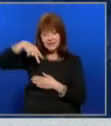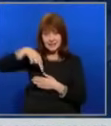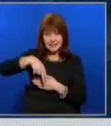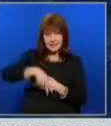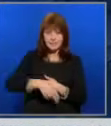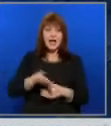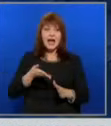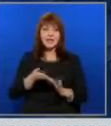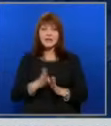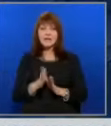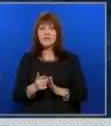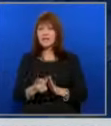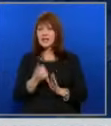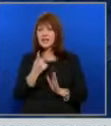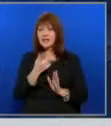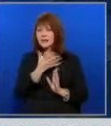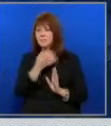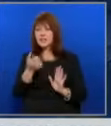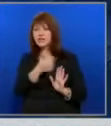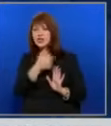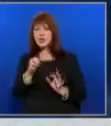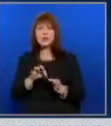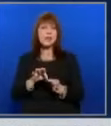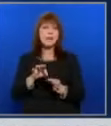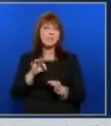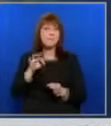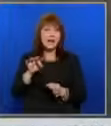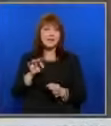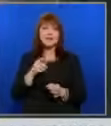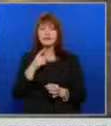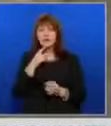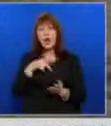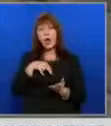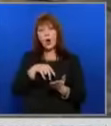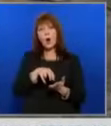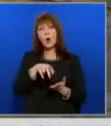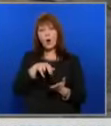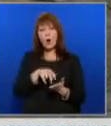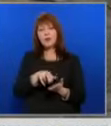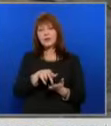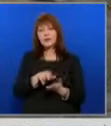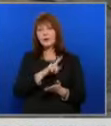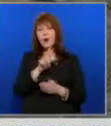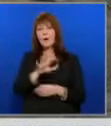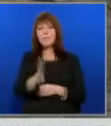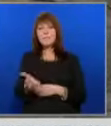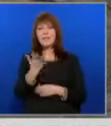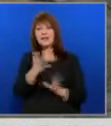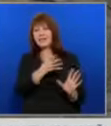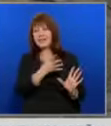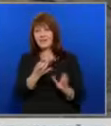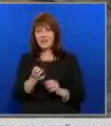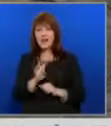Тръгнахме от 1500-600 метра и така с ходене до 900 и после пак